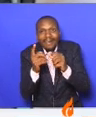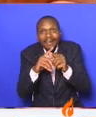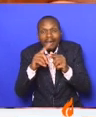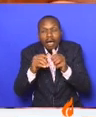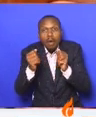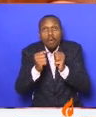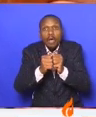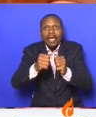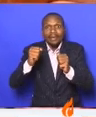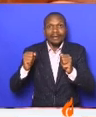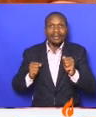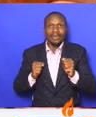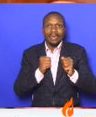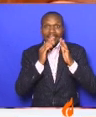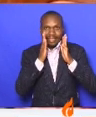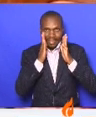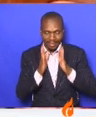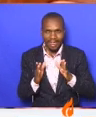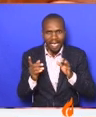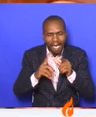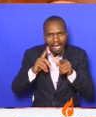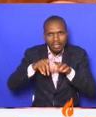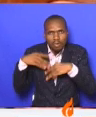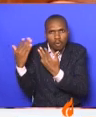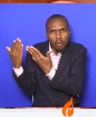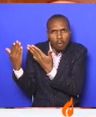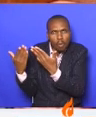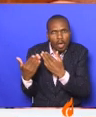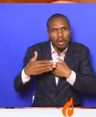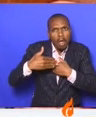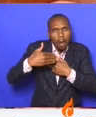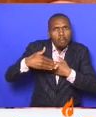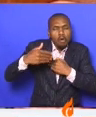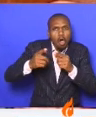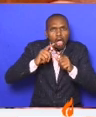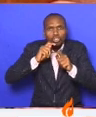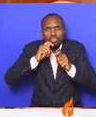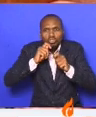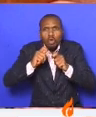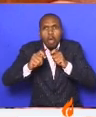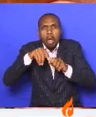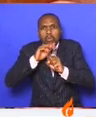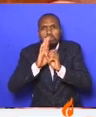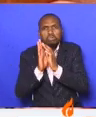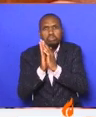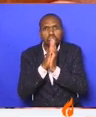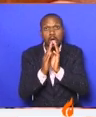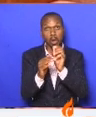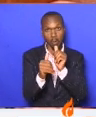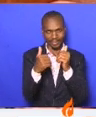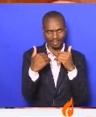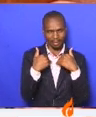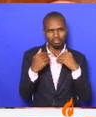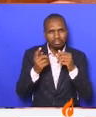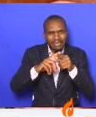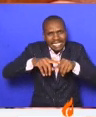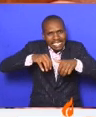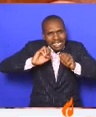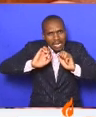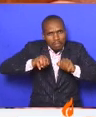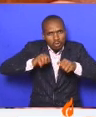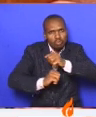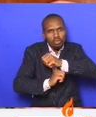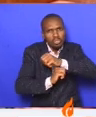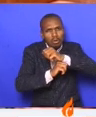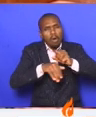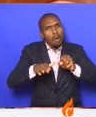baseneta. Asigi karekio kialiga nigobuna botambe kukwani la mangananda mange engane iyo nigo ya nyara kubage koegua